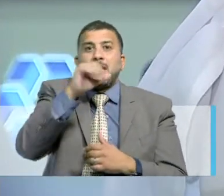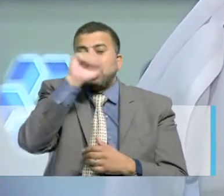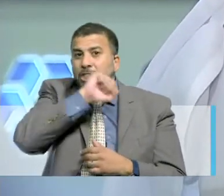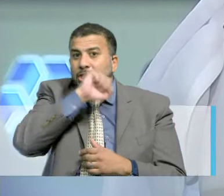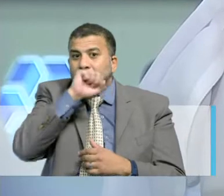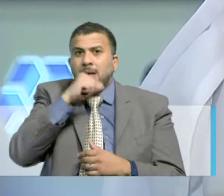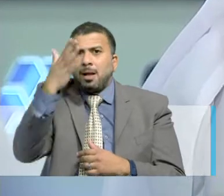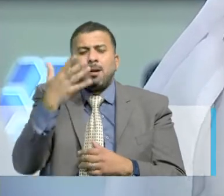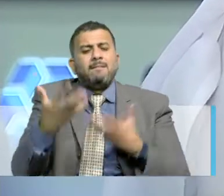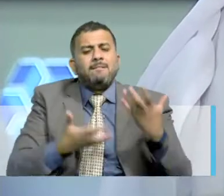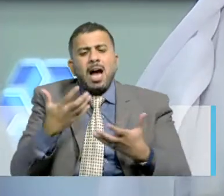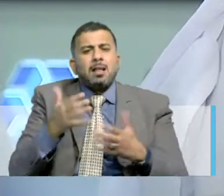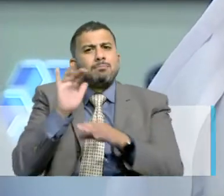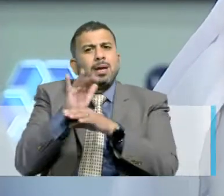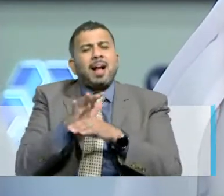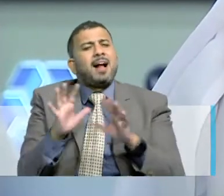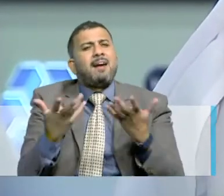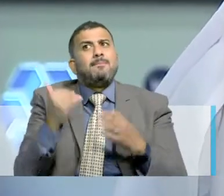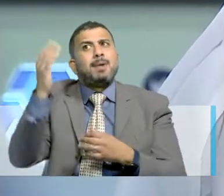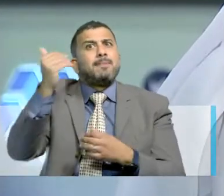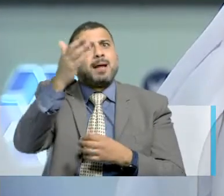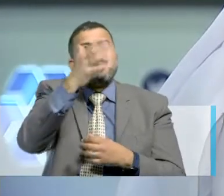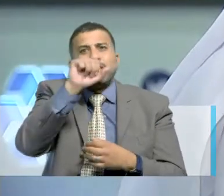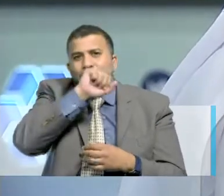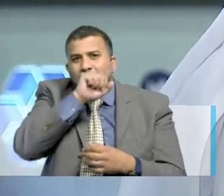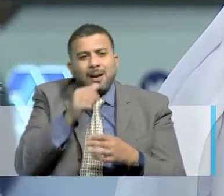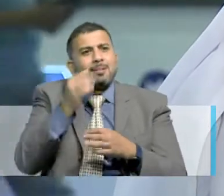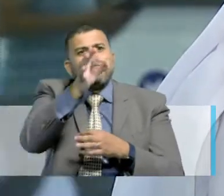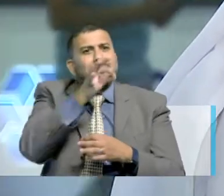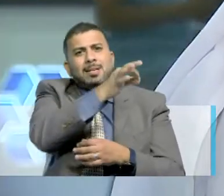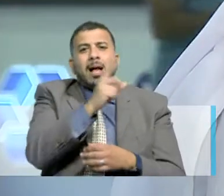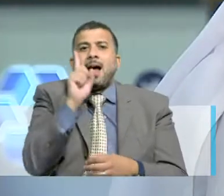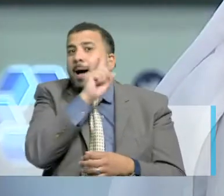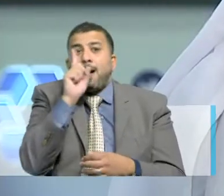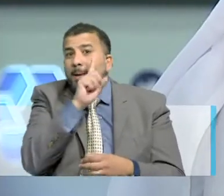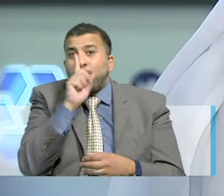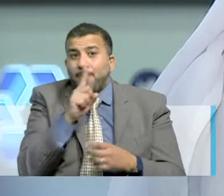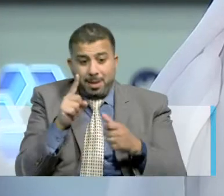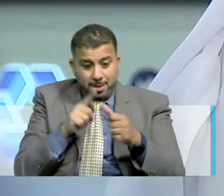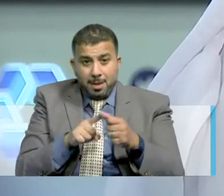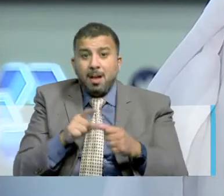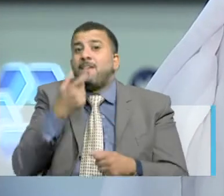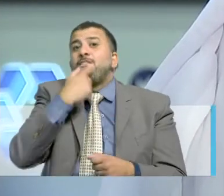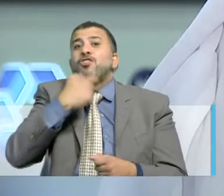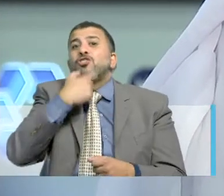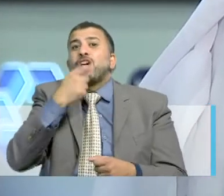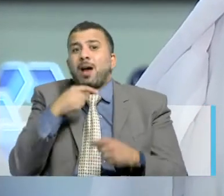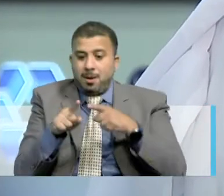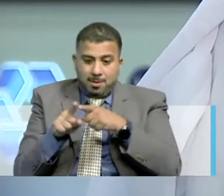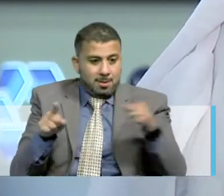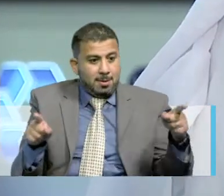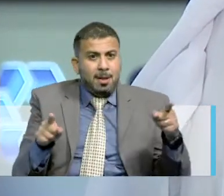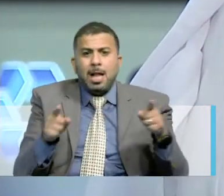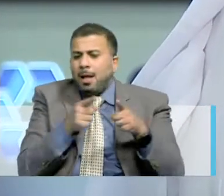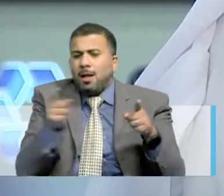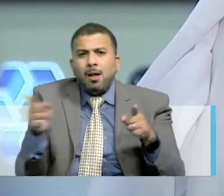الثقافية، حدثنا بشكل طبعا تمتد هذه الفعاليات من أبوظبي حتى الفجيرة، يتمتد لكل